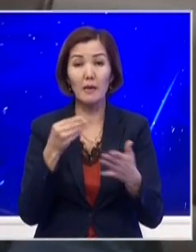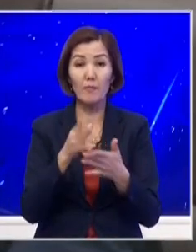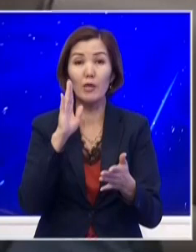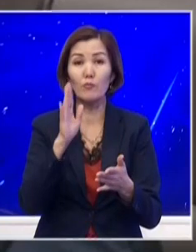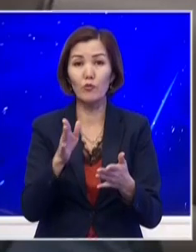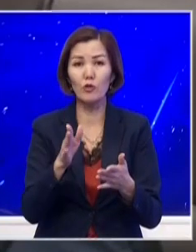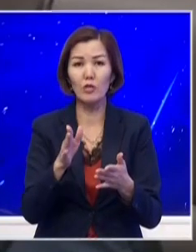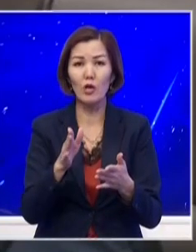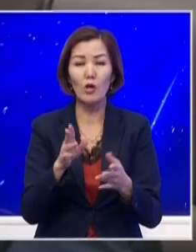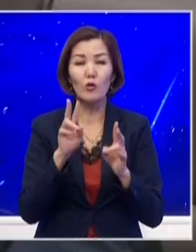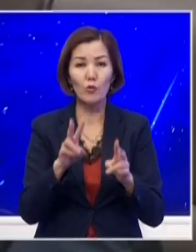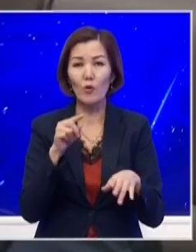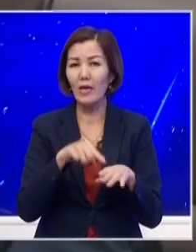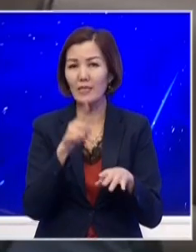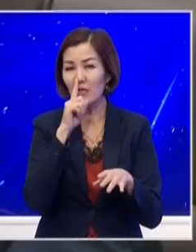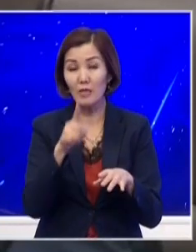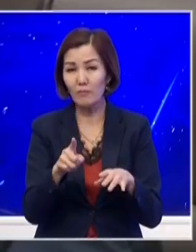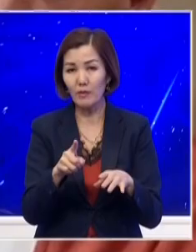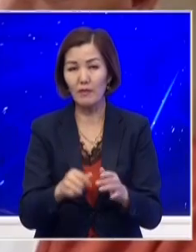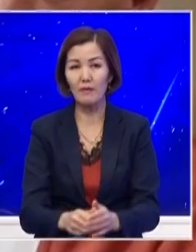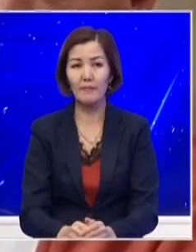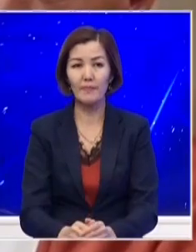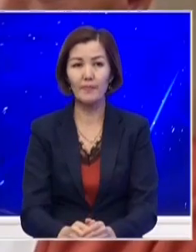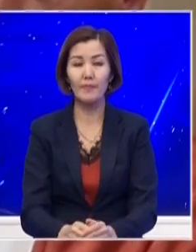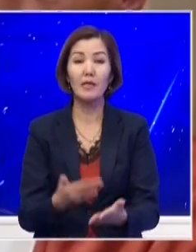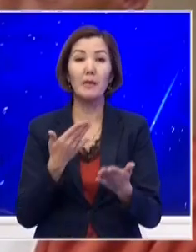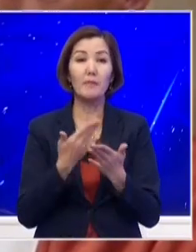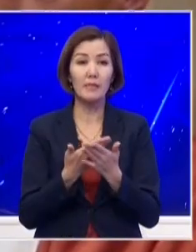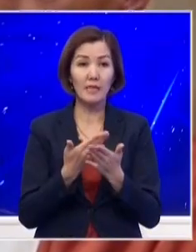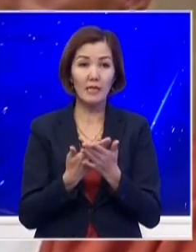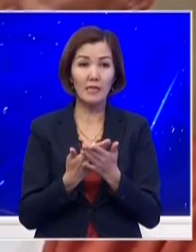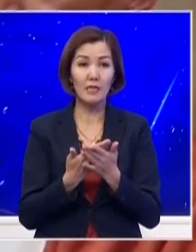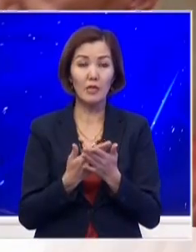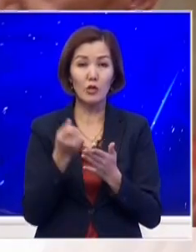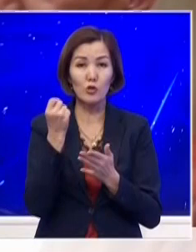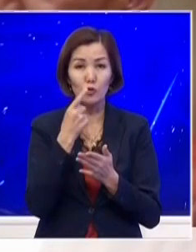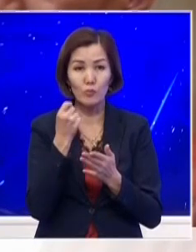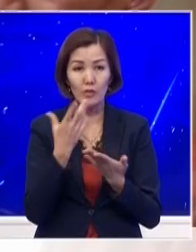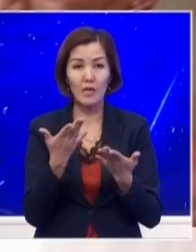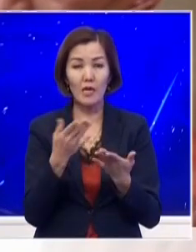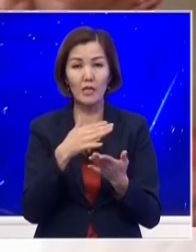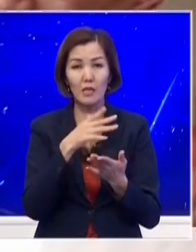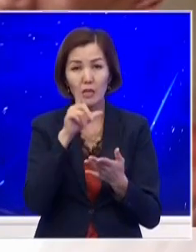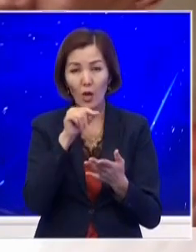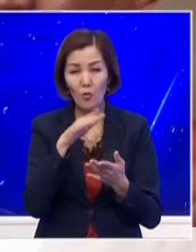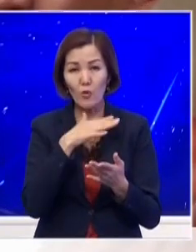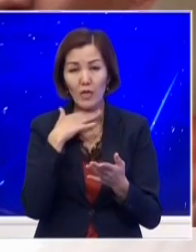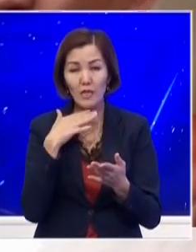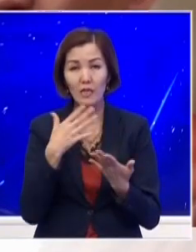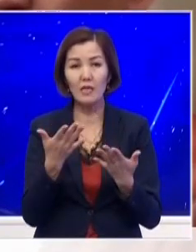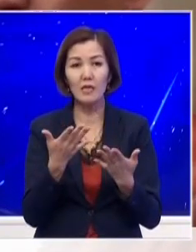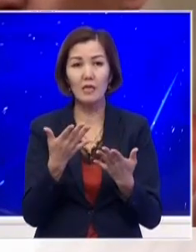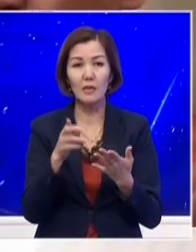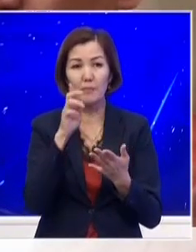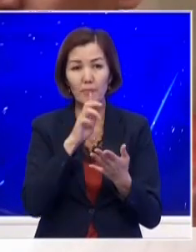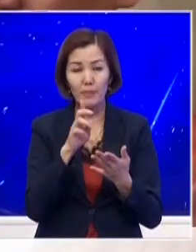бірақ айтарлықтай әсер етпейді деп отыр. Мысалы, жұмыртқа мен тауық етін алсаң, оның құнында жанар